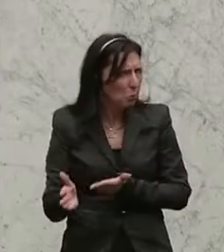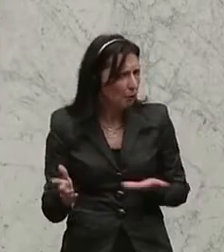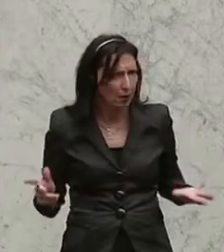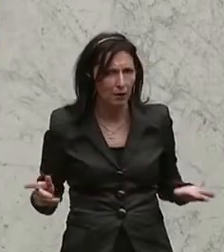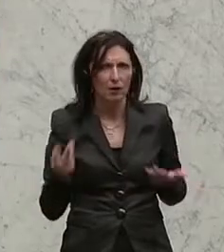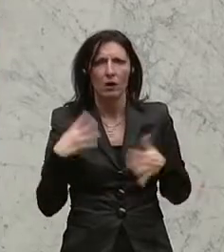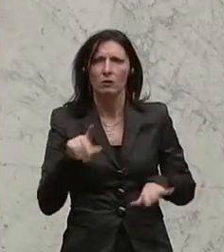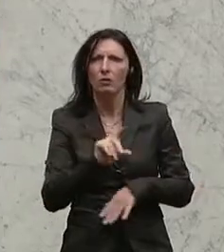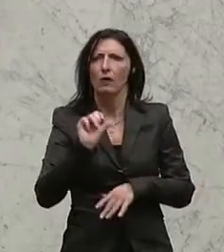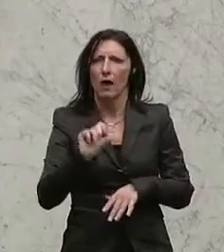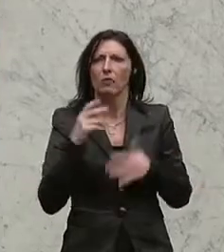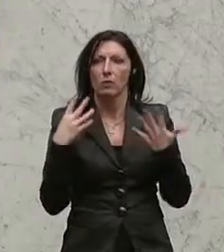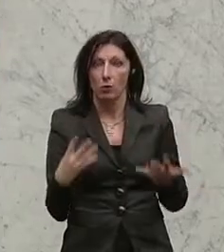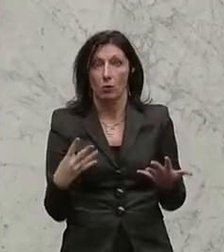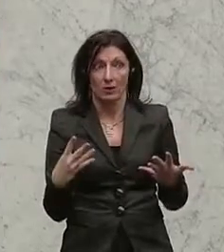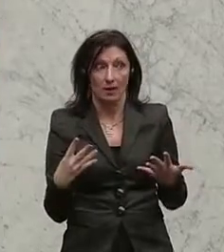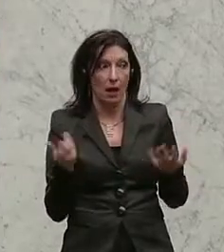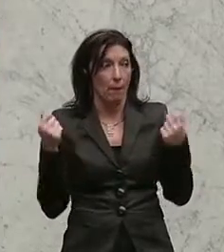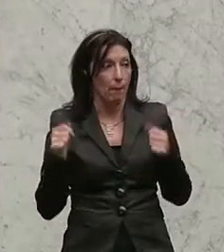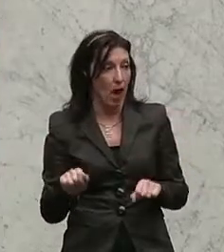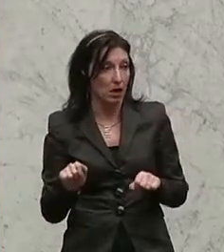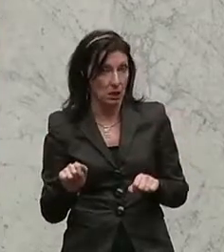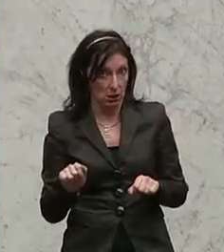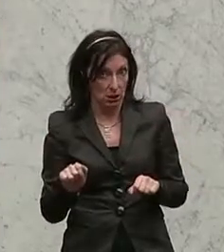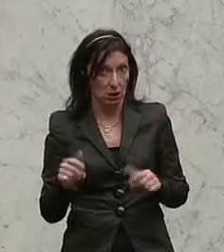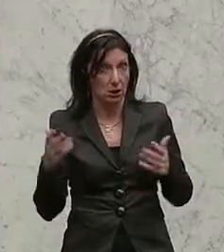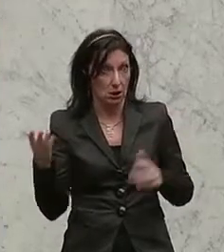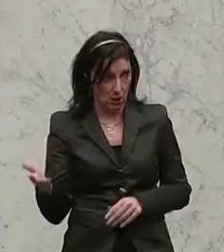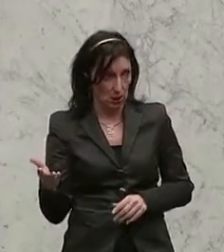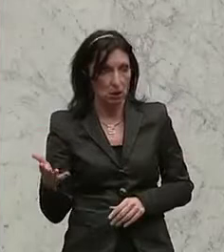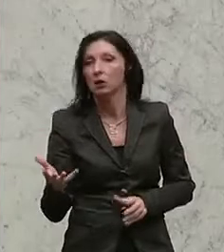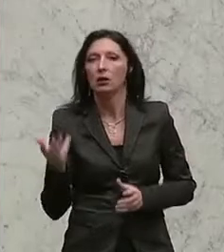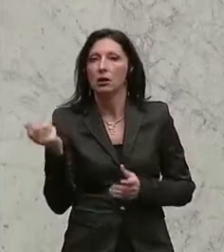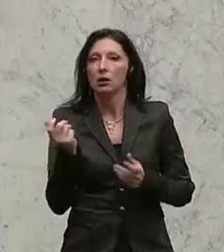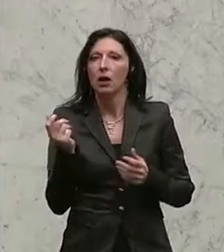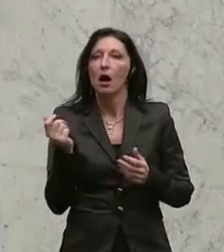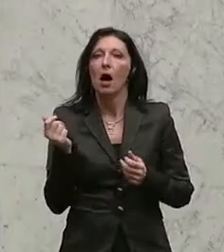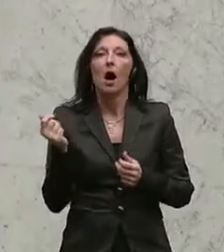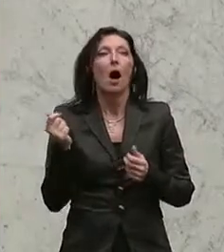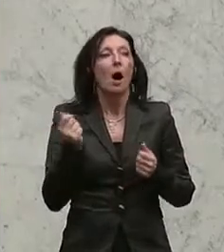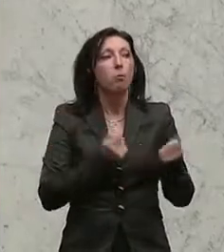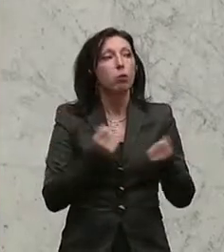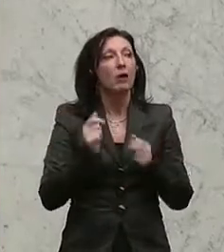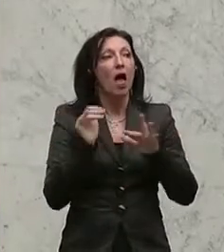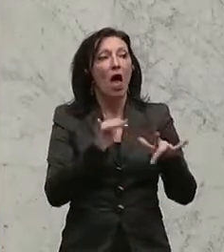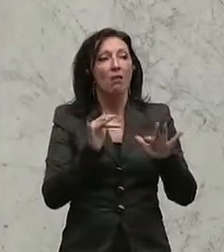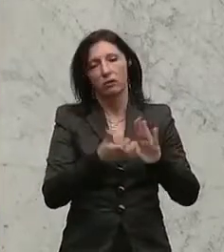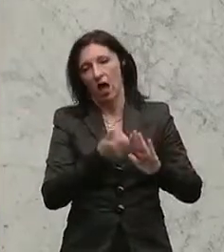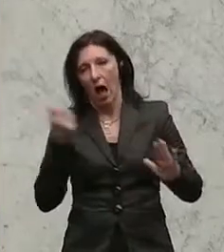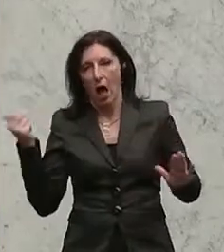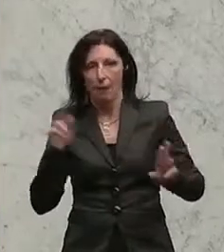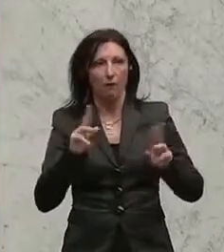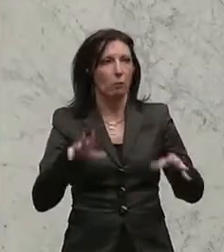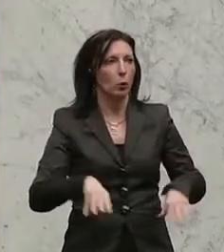1991 wurde diese bank von der politischen vom politischen einfluss entzogen weil sie eine aktiengesellschaft gegründet